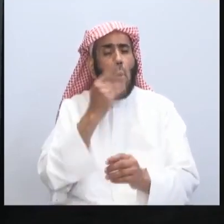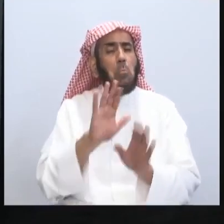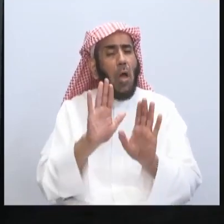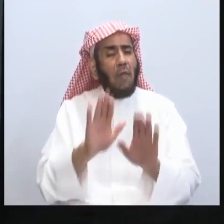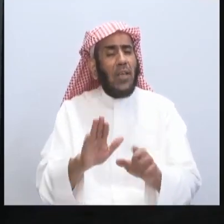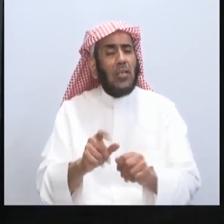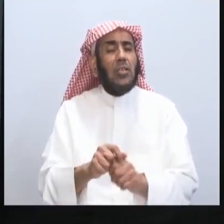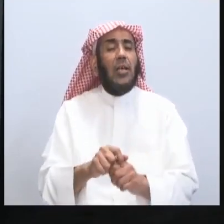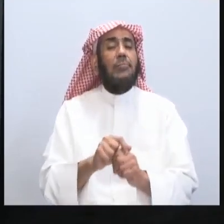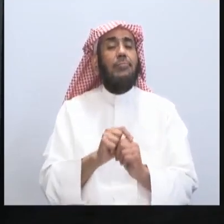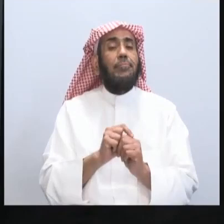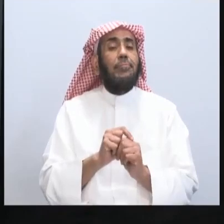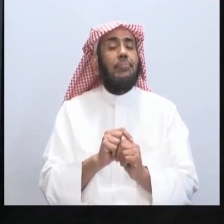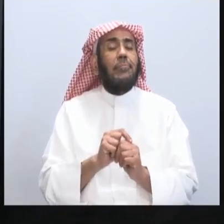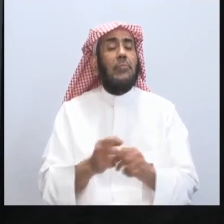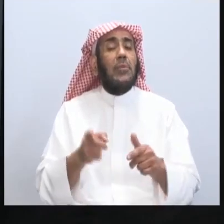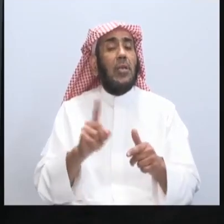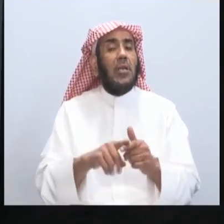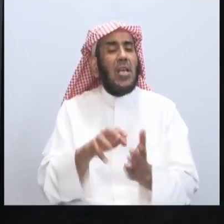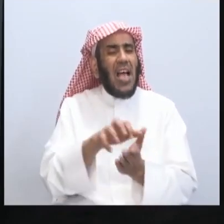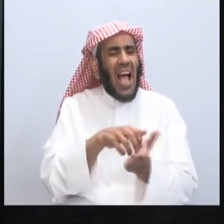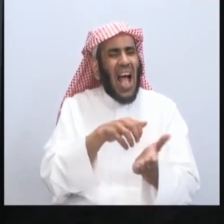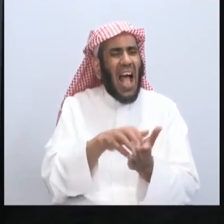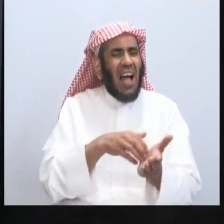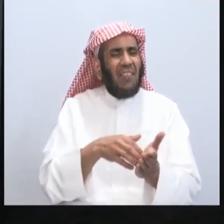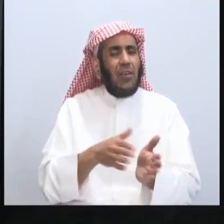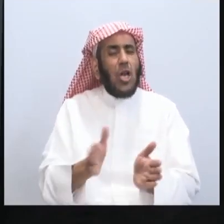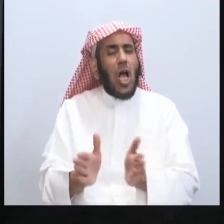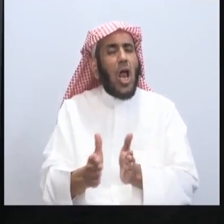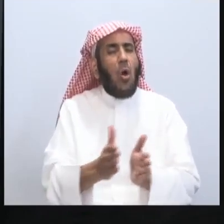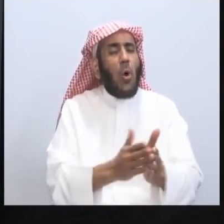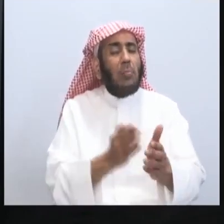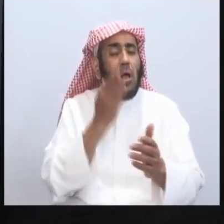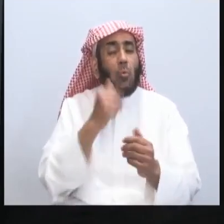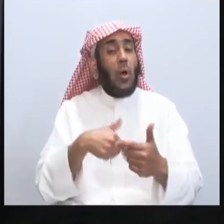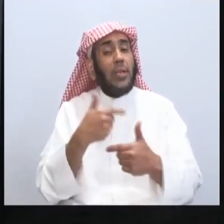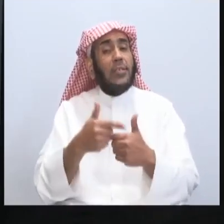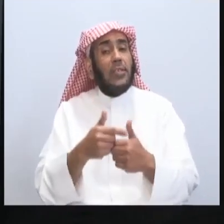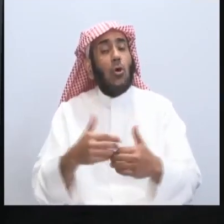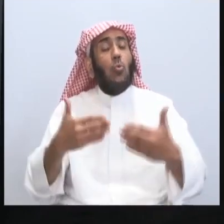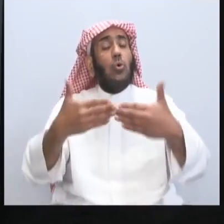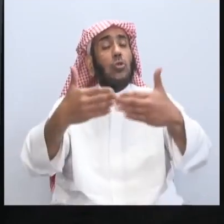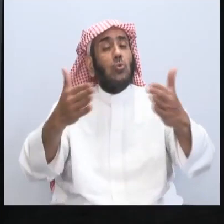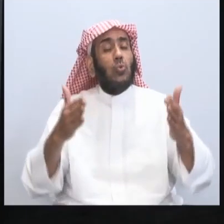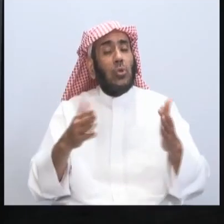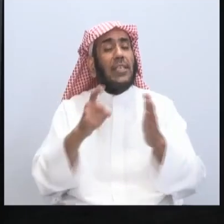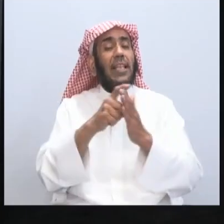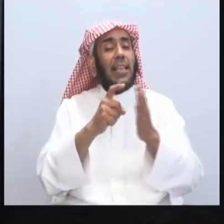هذه الاستراحات كذلك حفر القنوات المائيه وكذلك السدود